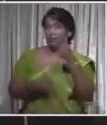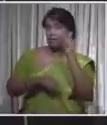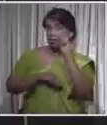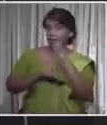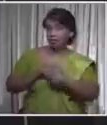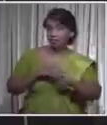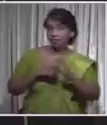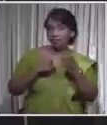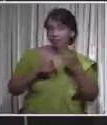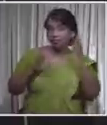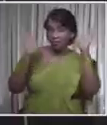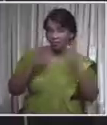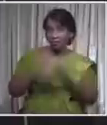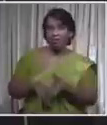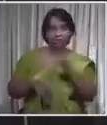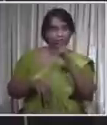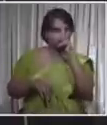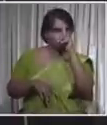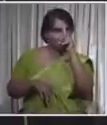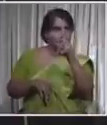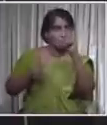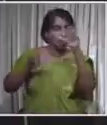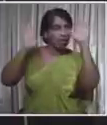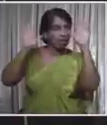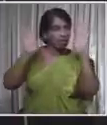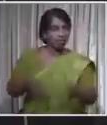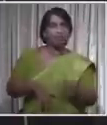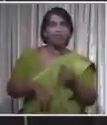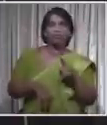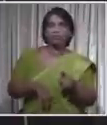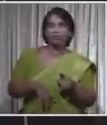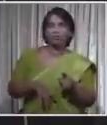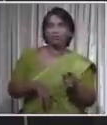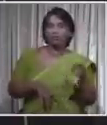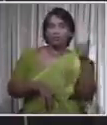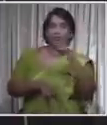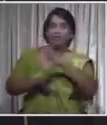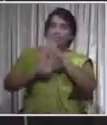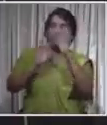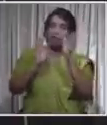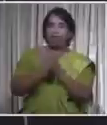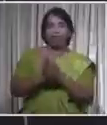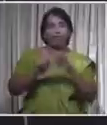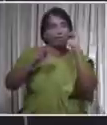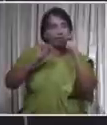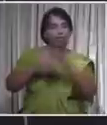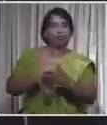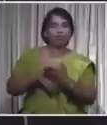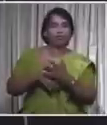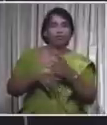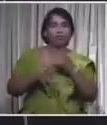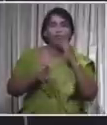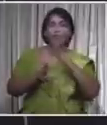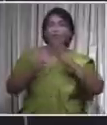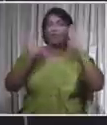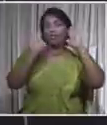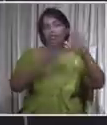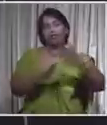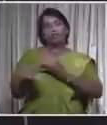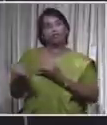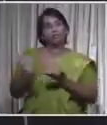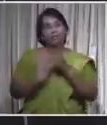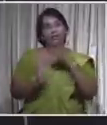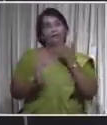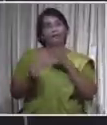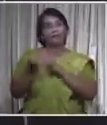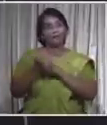කළා ආවොත් සුමානයක් කොළඹ ඉන්න ඔය අක්කම අප්පුව හැමිලට දාලා ඔය ද්විත්ව පුරවැසිභාවයත් අරගෙන ඇමරිකාවට